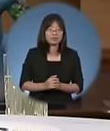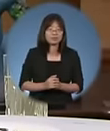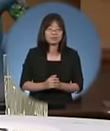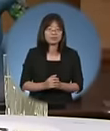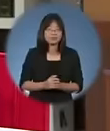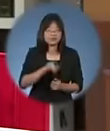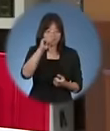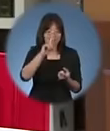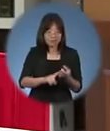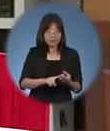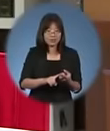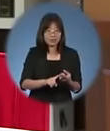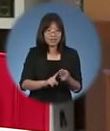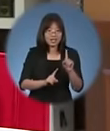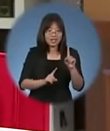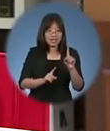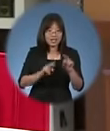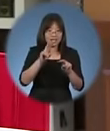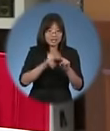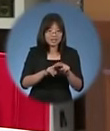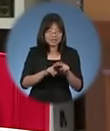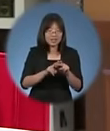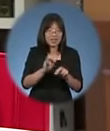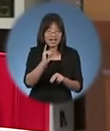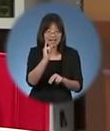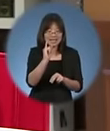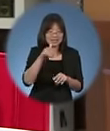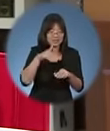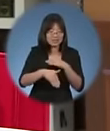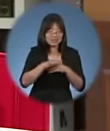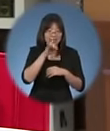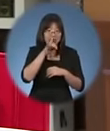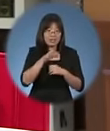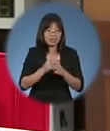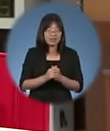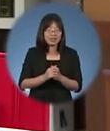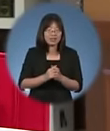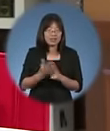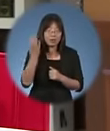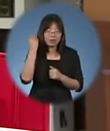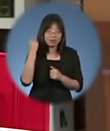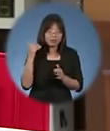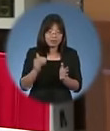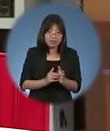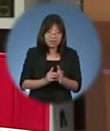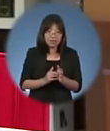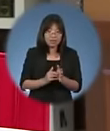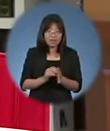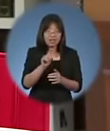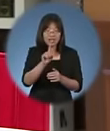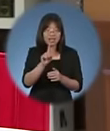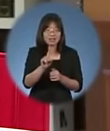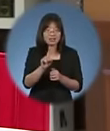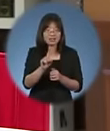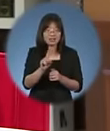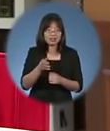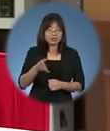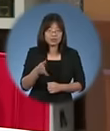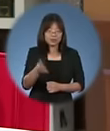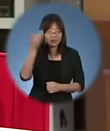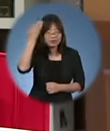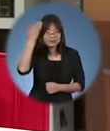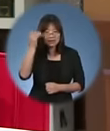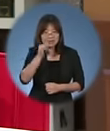거기에 걸맞는 한우물, I자형 지식 가지고 안 된다는 얘기죠. 예, 예. 그래서 얼마 전까지는 하나의 전공 지식이